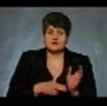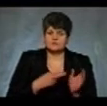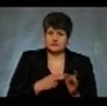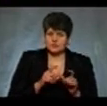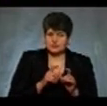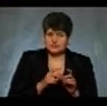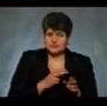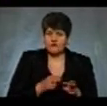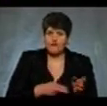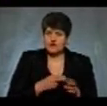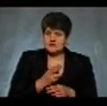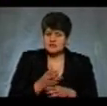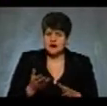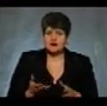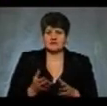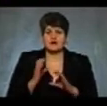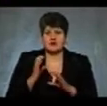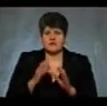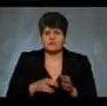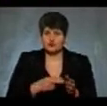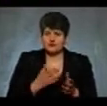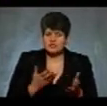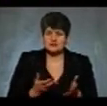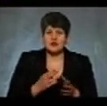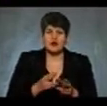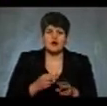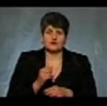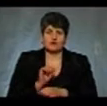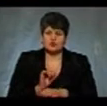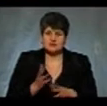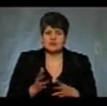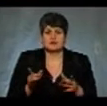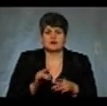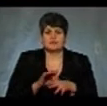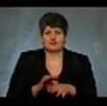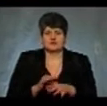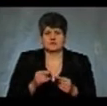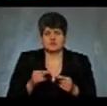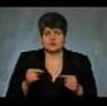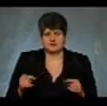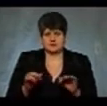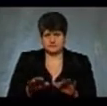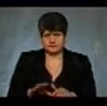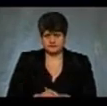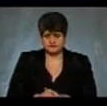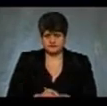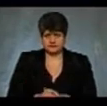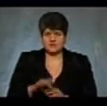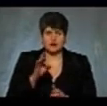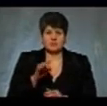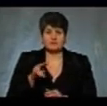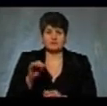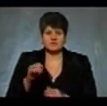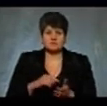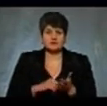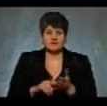проведення різного роду оперативно-розшукових заходів, таких як операція «Зброя-вибухівка». Роман Павлишин також зазначив